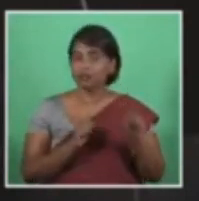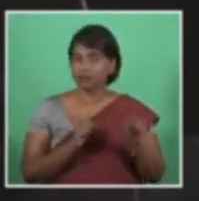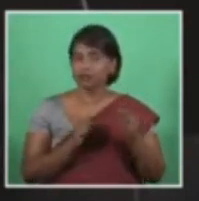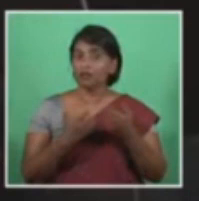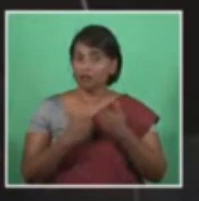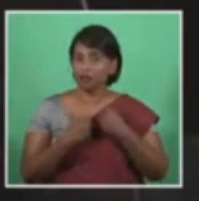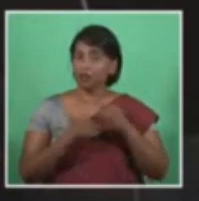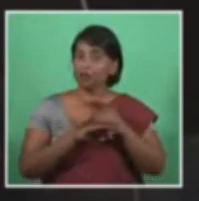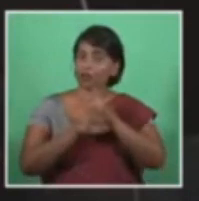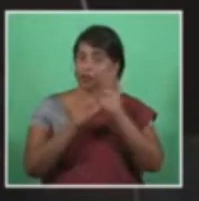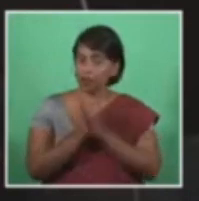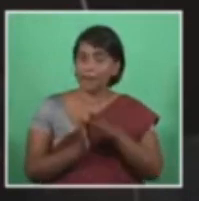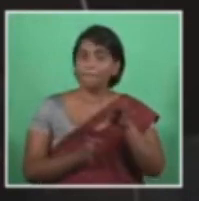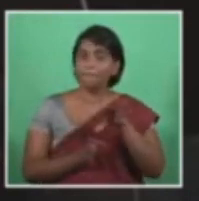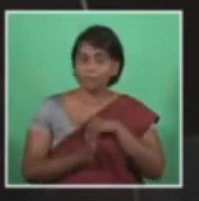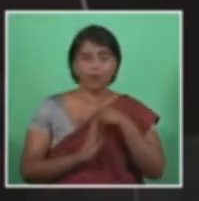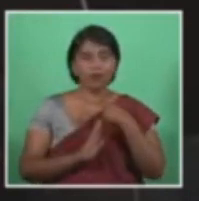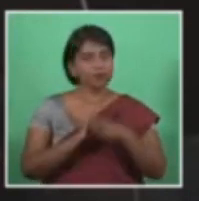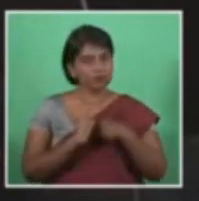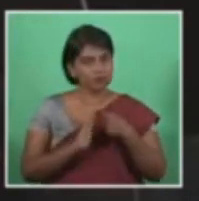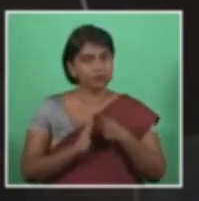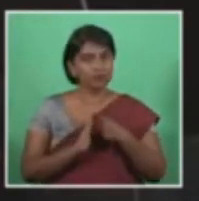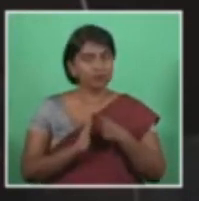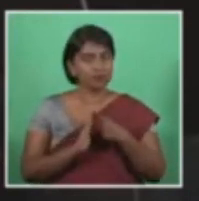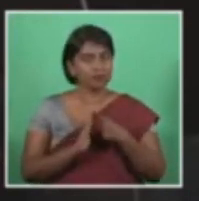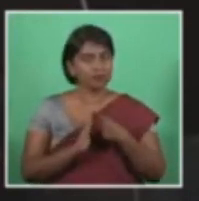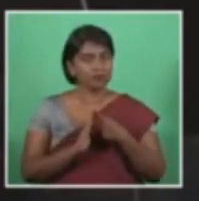මේ අපි සියලු දෙනාම පිළිගන්නවා මේ රටේ